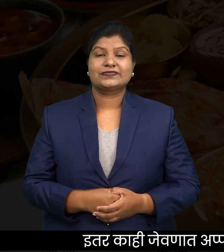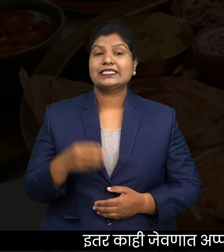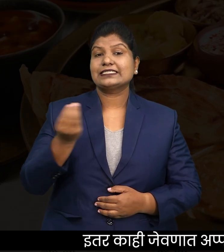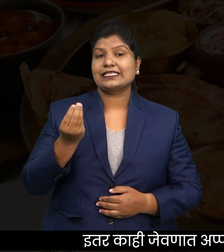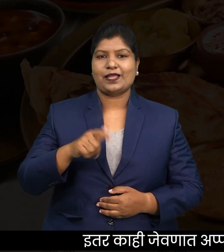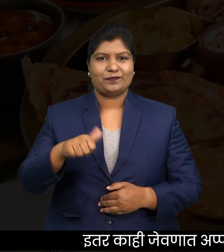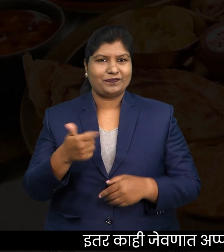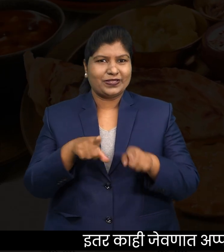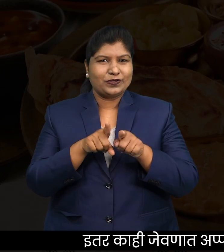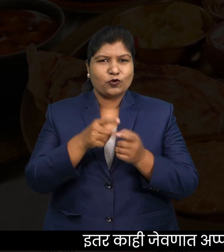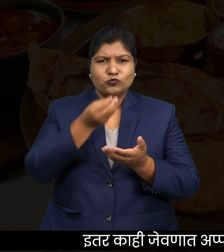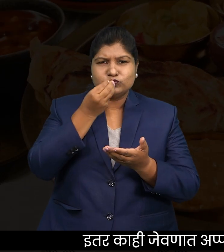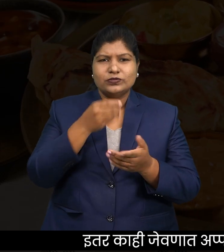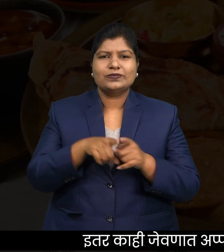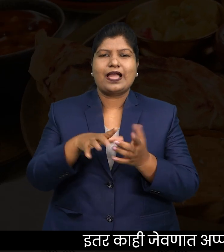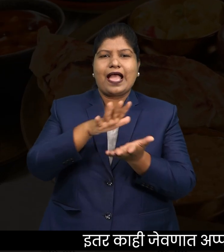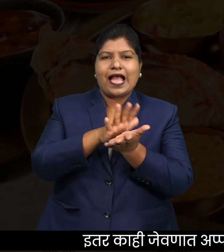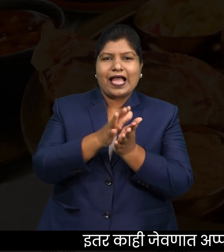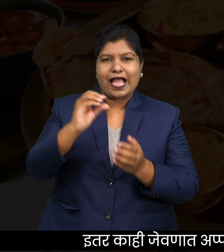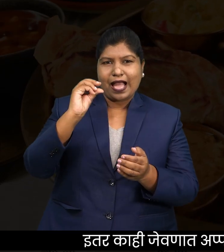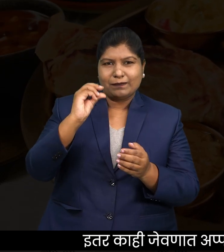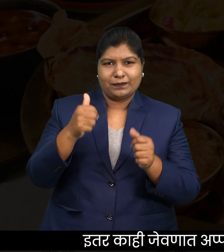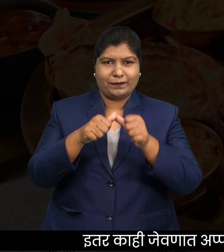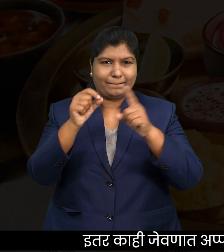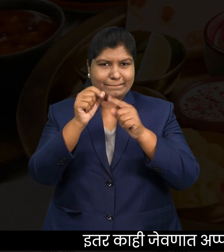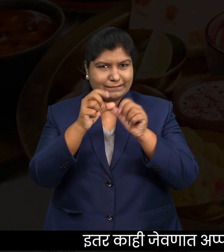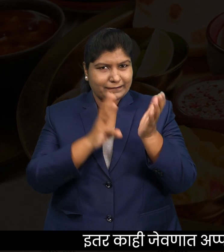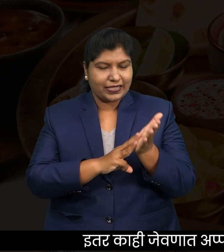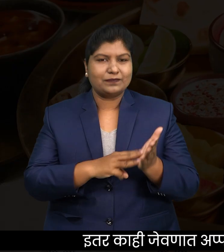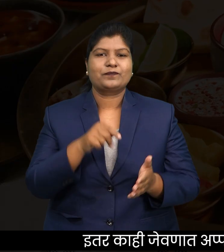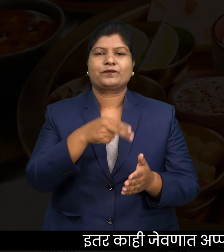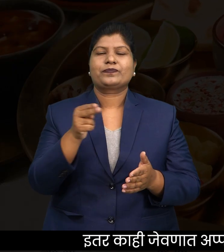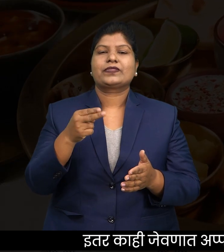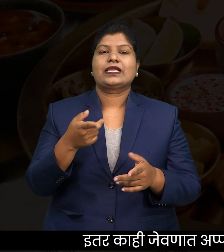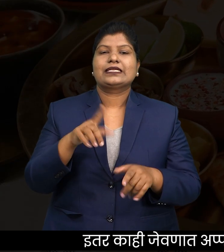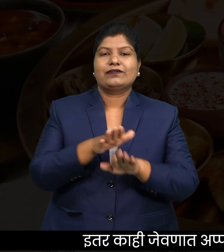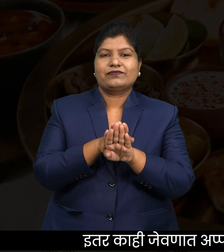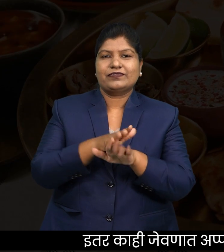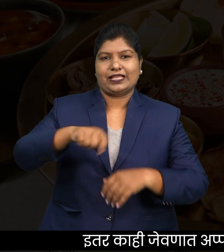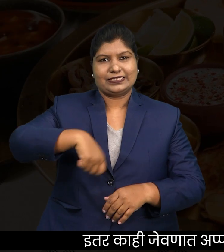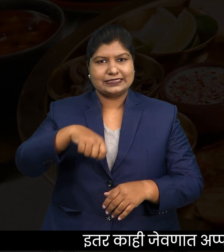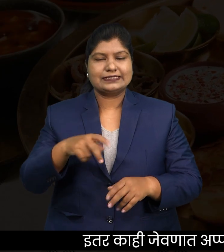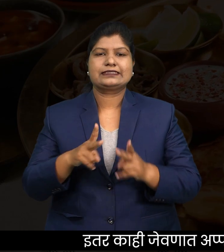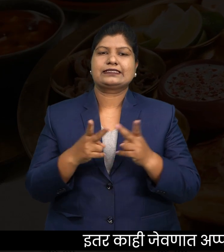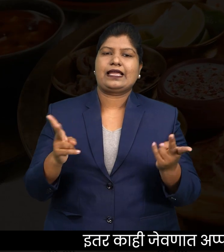इतर काही जेवणात अप्पम, माशाचा रस्सा आणि भाज्या असू